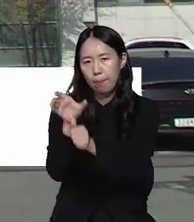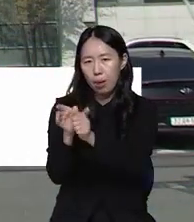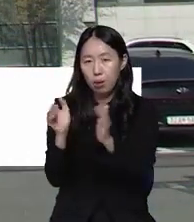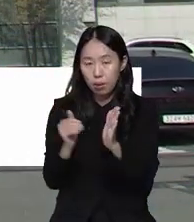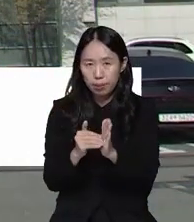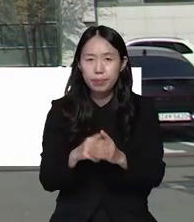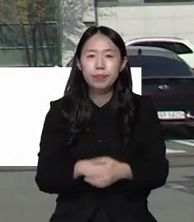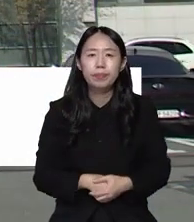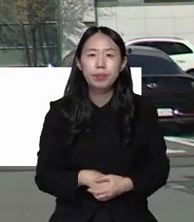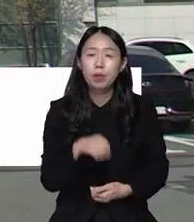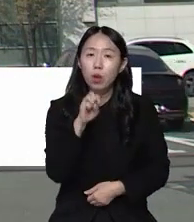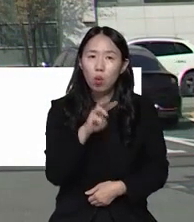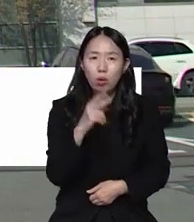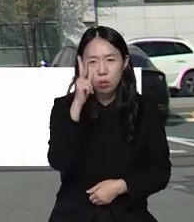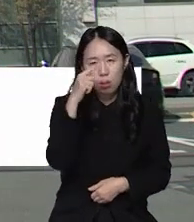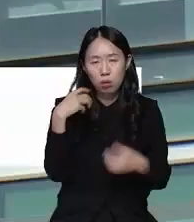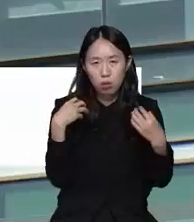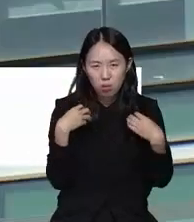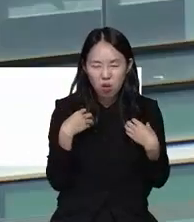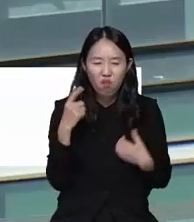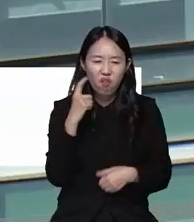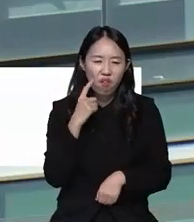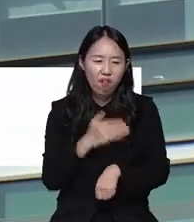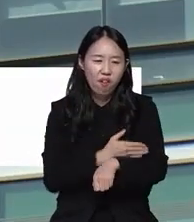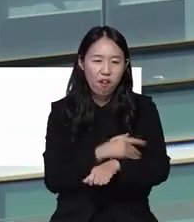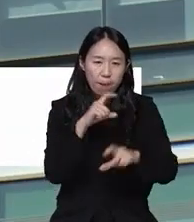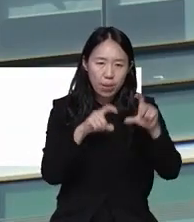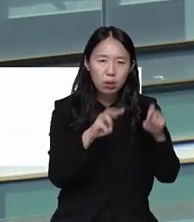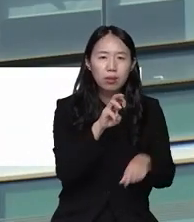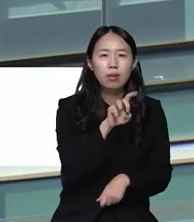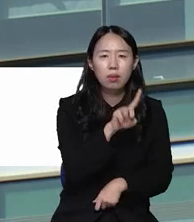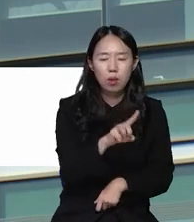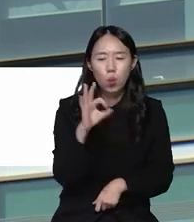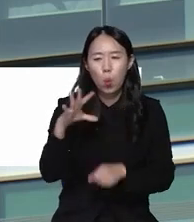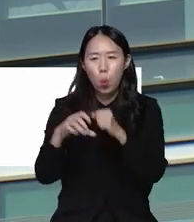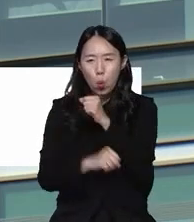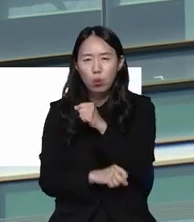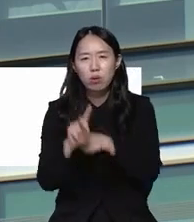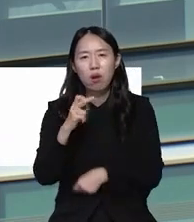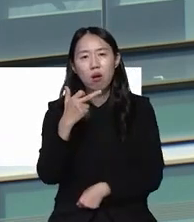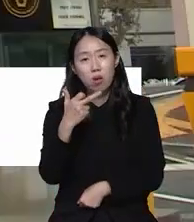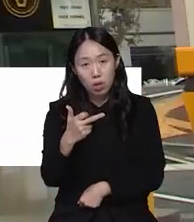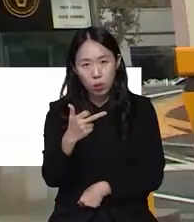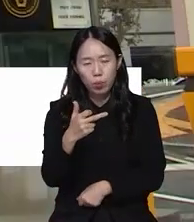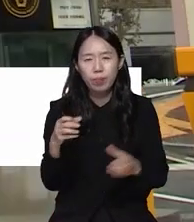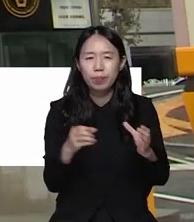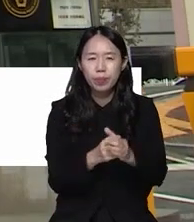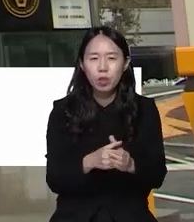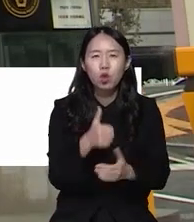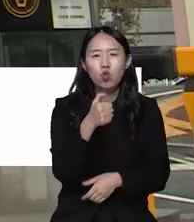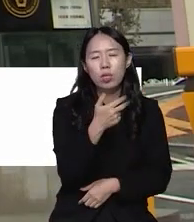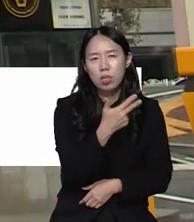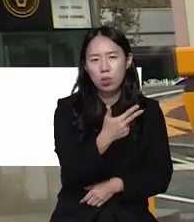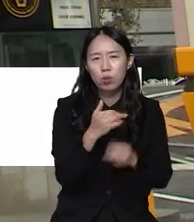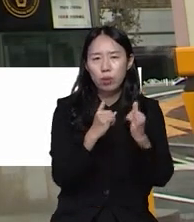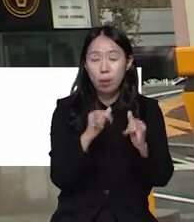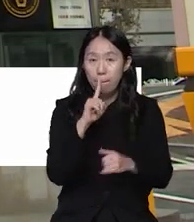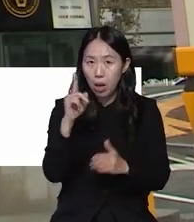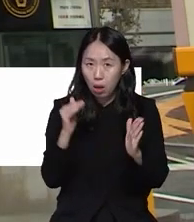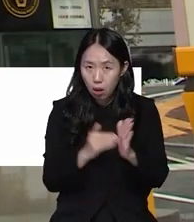넘겨졌습니다. 광주경찰청은 허위사실 유포 31명, 금품수수 17명 등 57명을